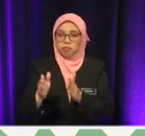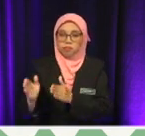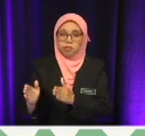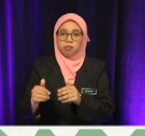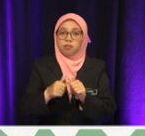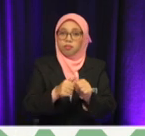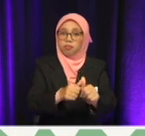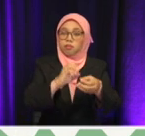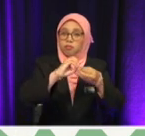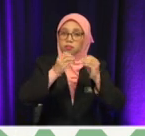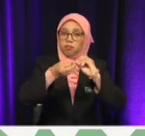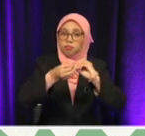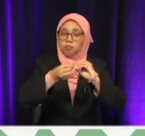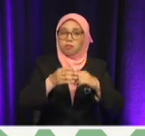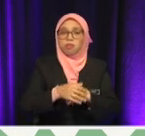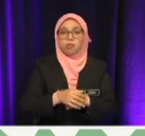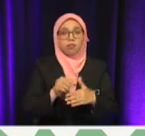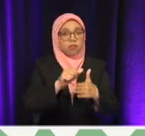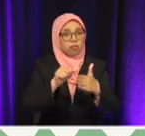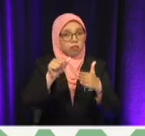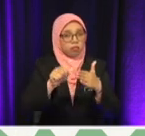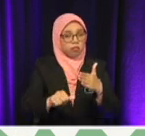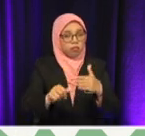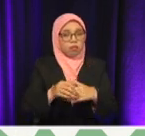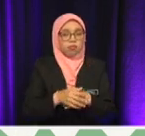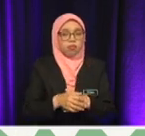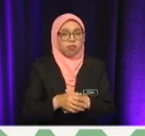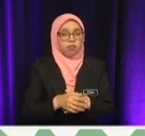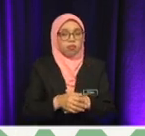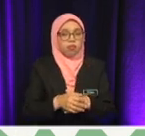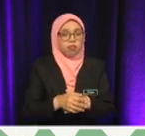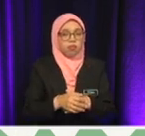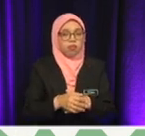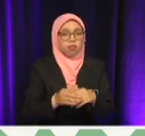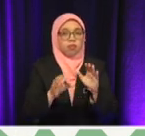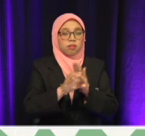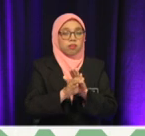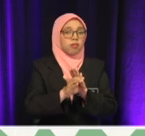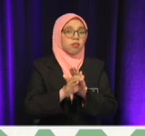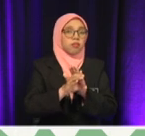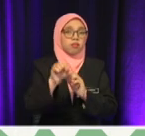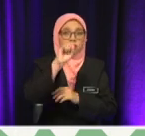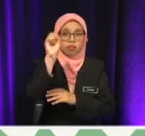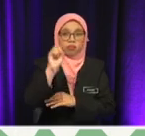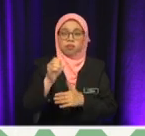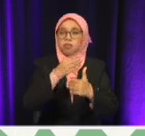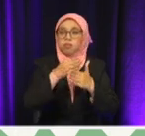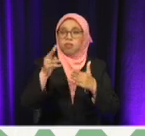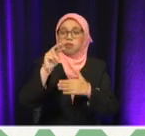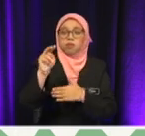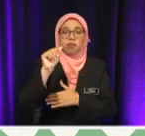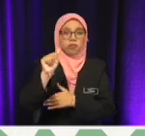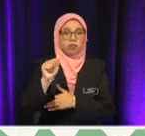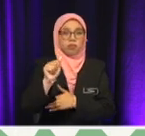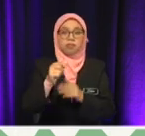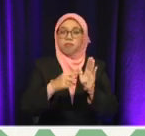nombor. Dan soalan terakhir kita pada hari ini untuk contoh soalan bahagian A, rajah menunjukkan pengasuh